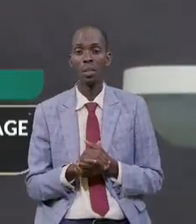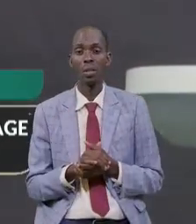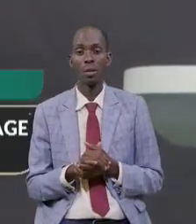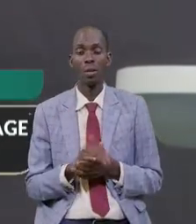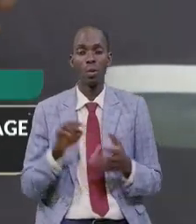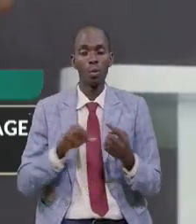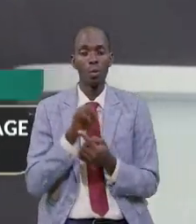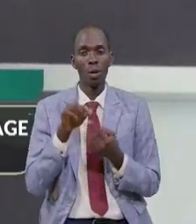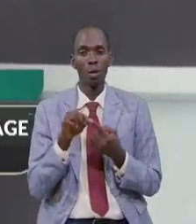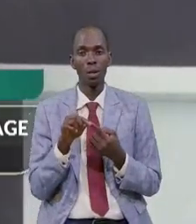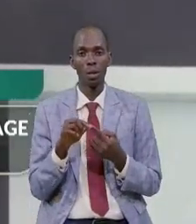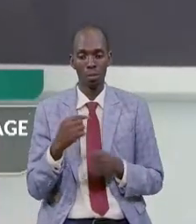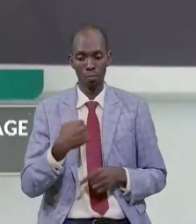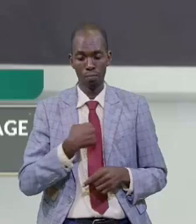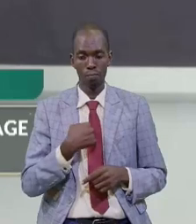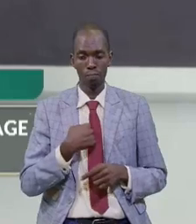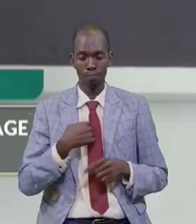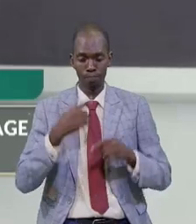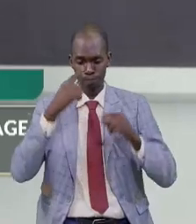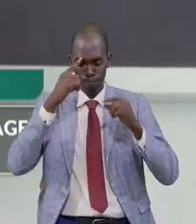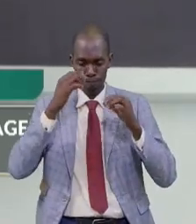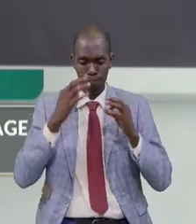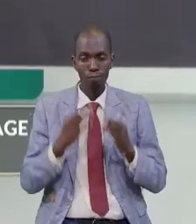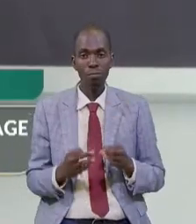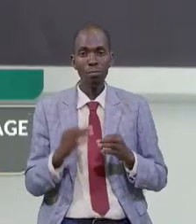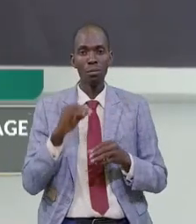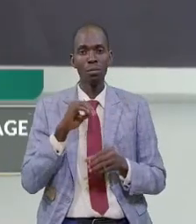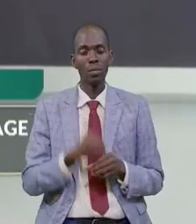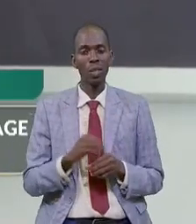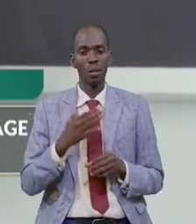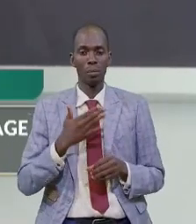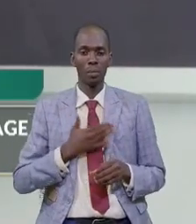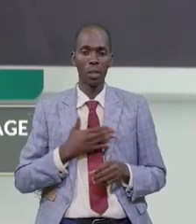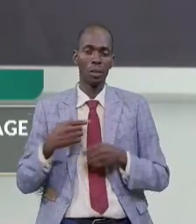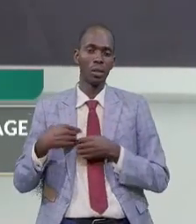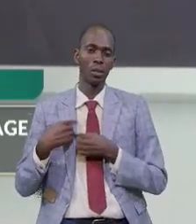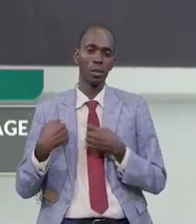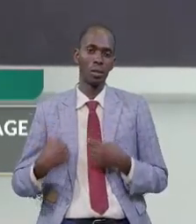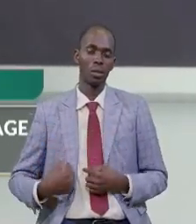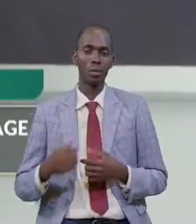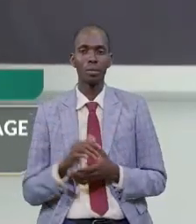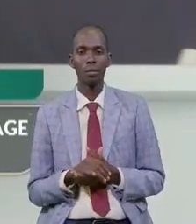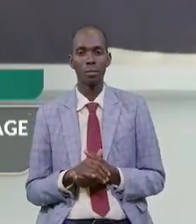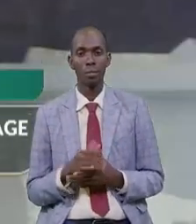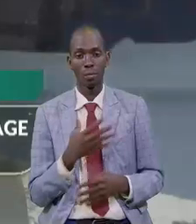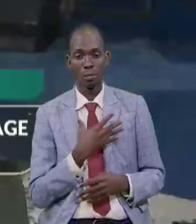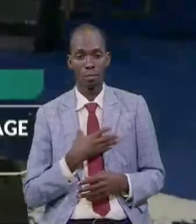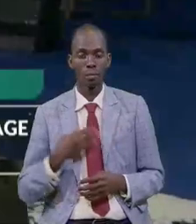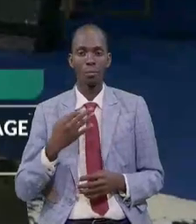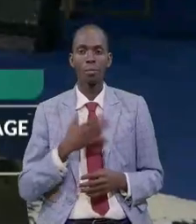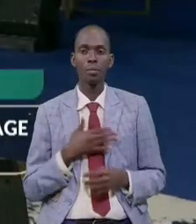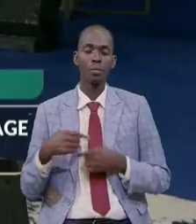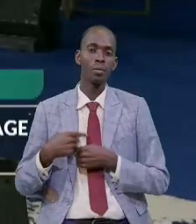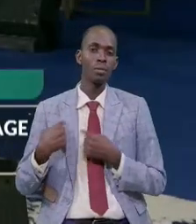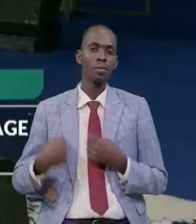cela lorsque je j'ai une résolution dans mon cœur et mon cœur